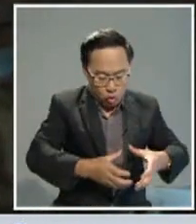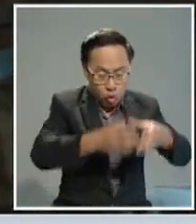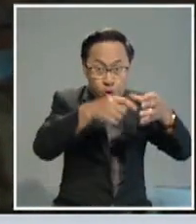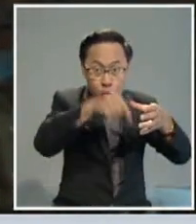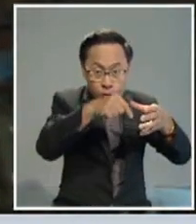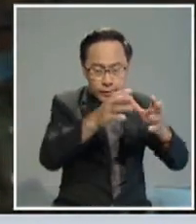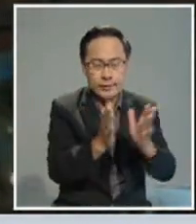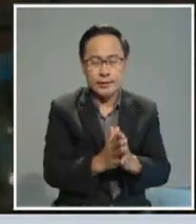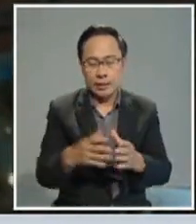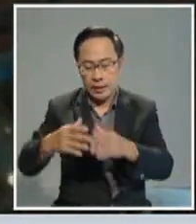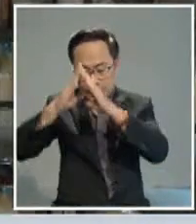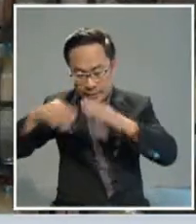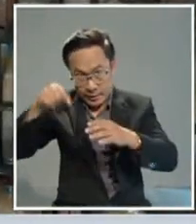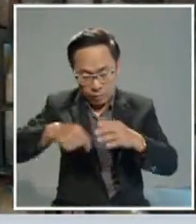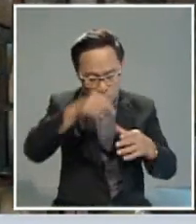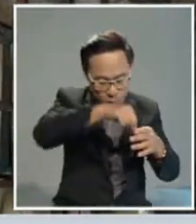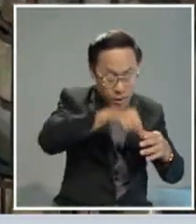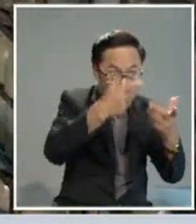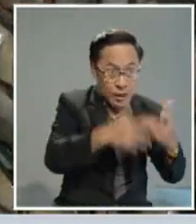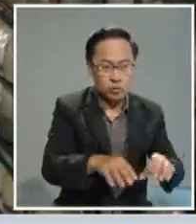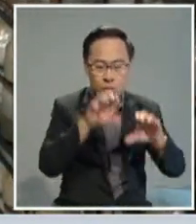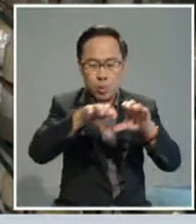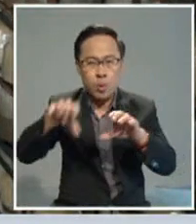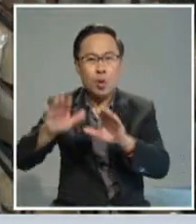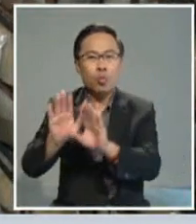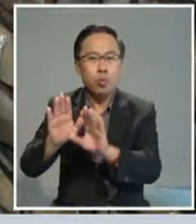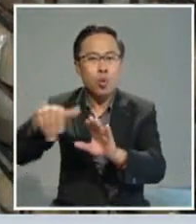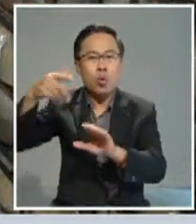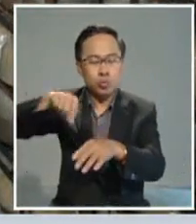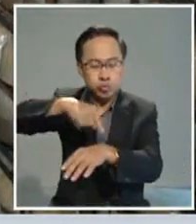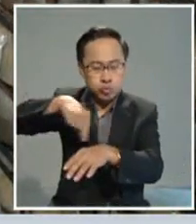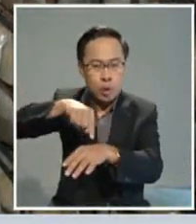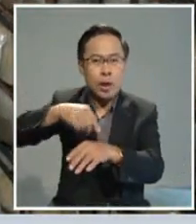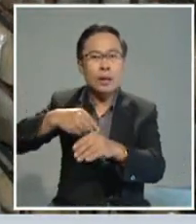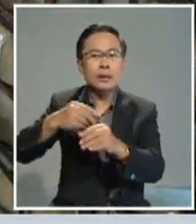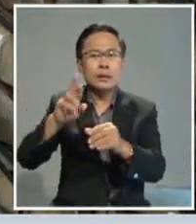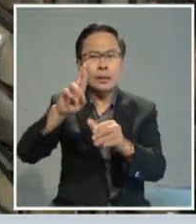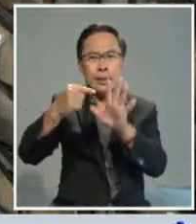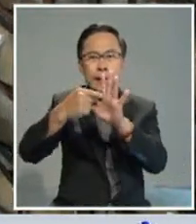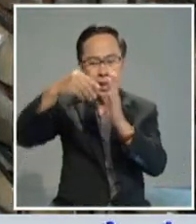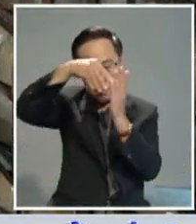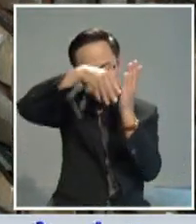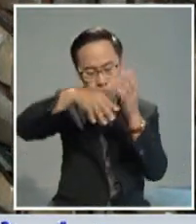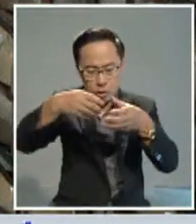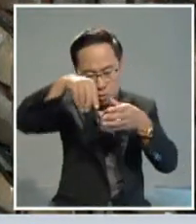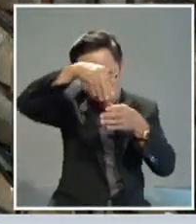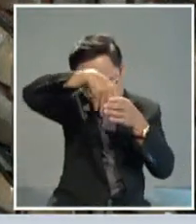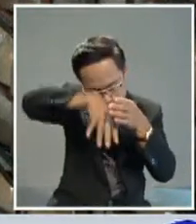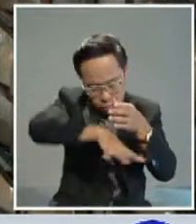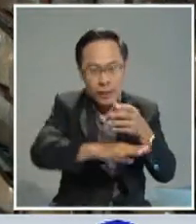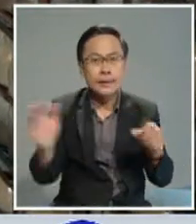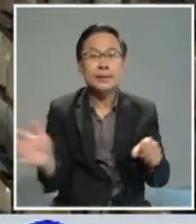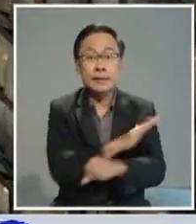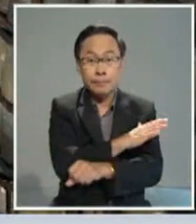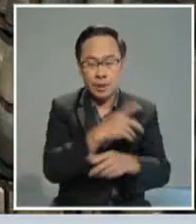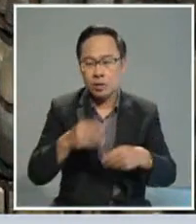ตรงนี้เขาเรียกว่าหลังจากที่เราหยอดเชื้อแล้วเรามาบ่มให้ก้อนเดินใหญ ่ เพื่อนำสู่ลูกค้าให้